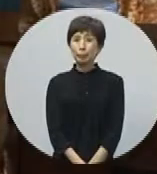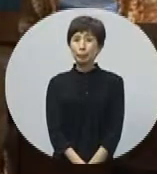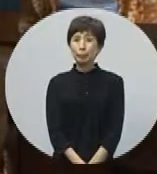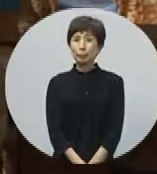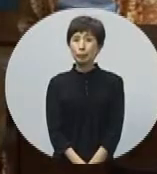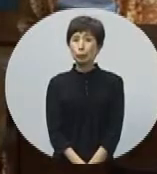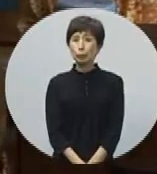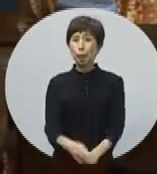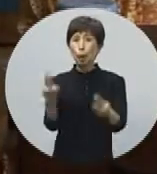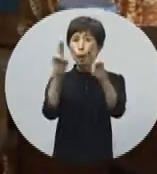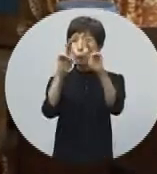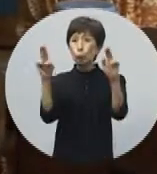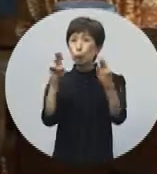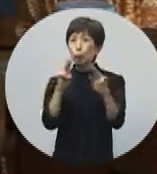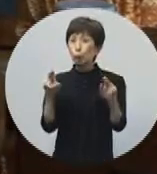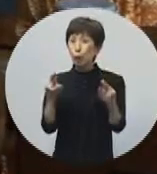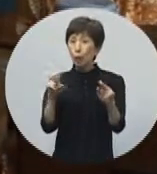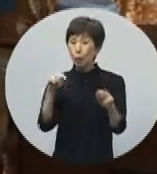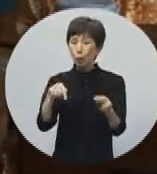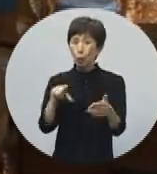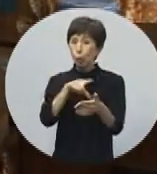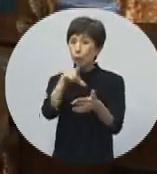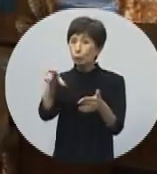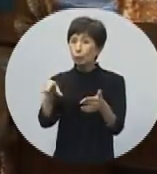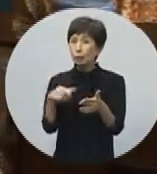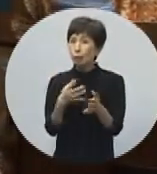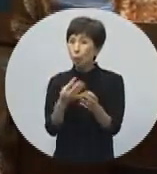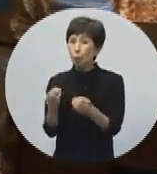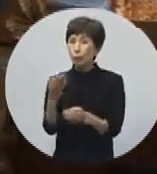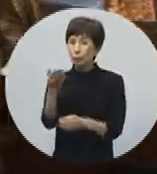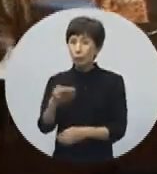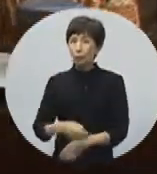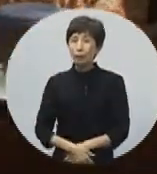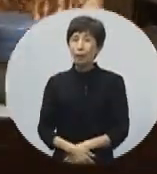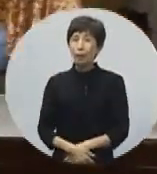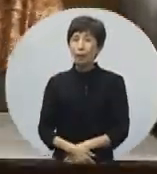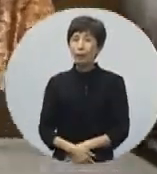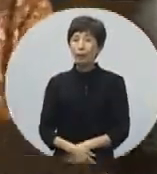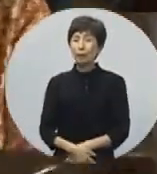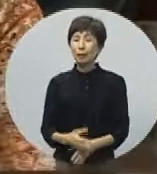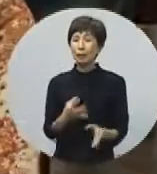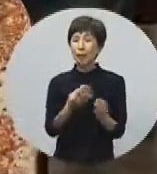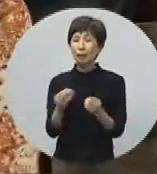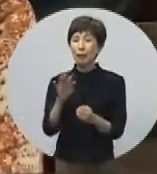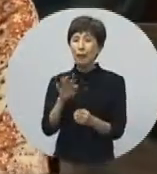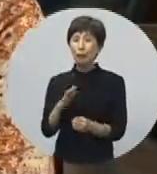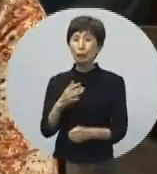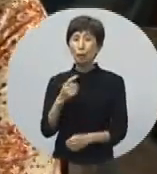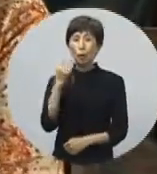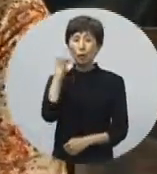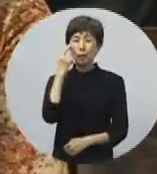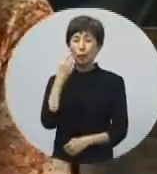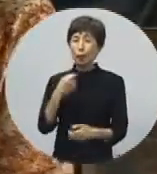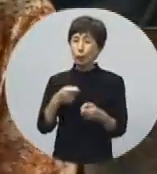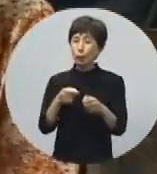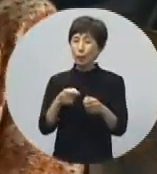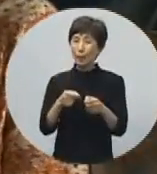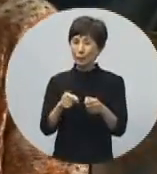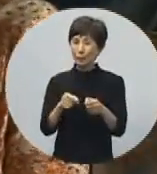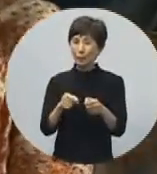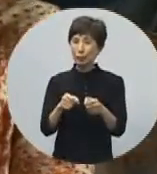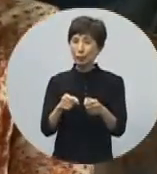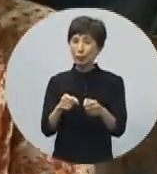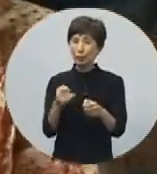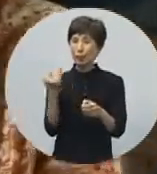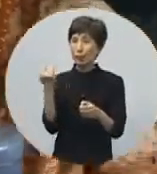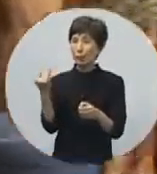こういう蔵っていうのはこの辺に多いものなんですか？ はい、たくさんあるとは思うんですけども、はい、詳しいことはこ